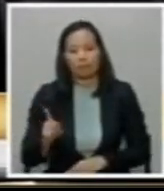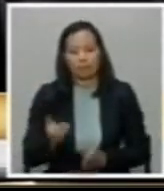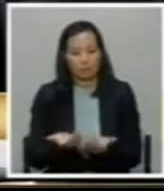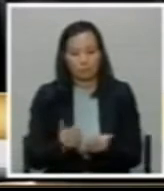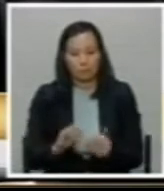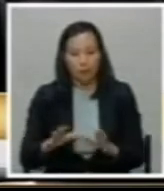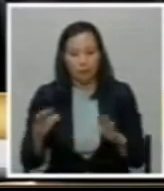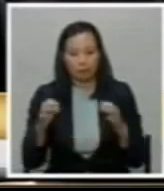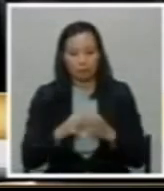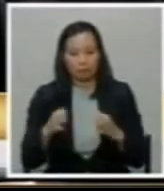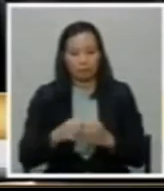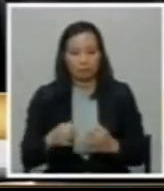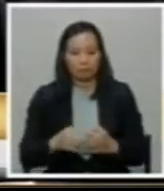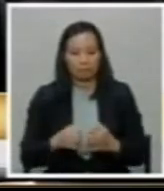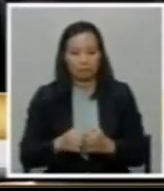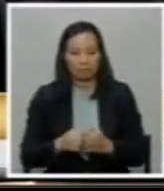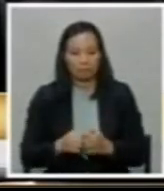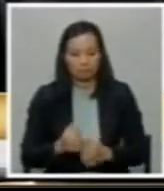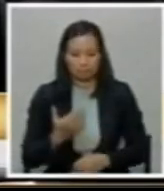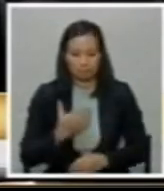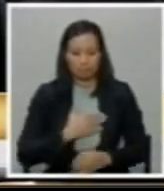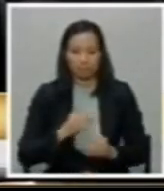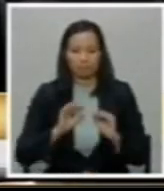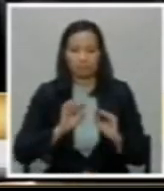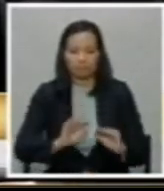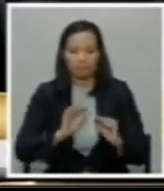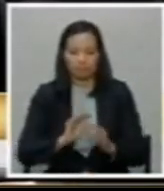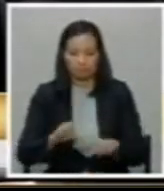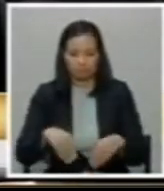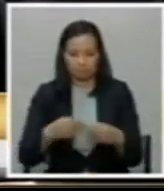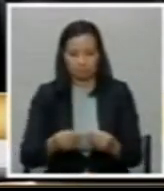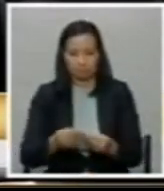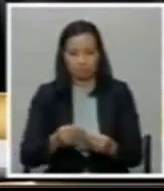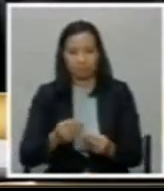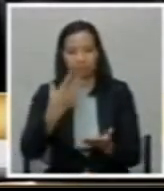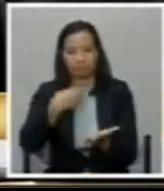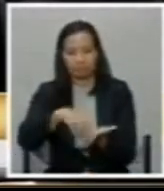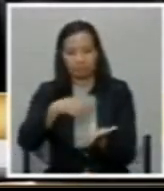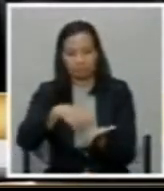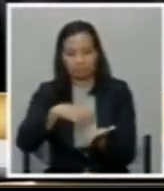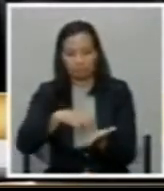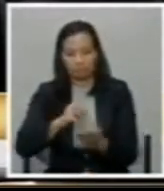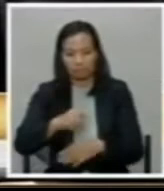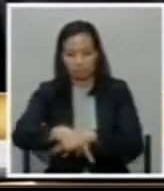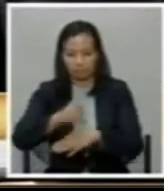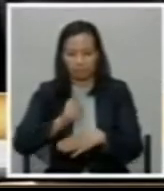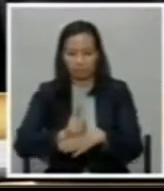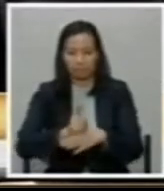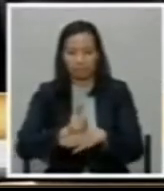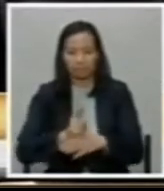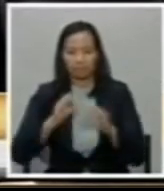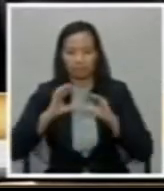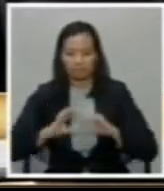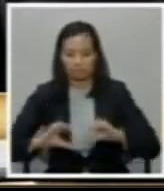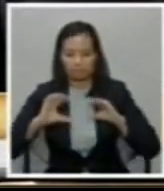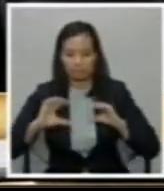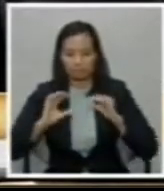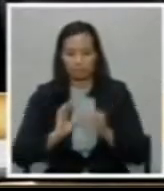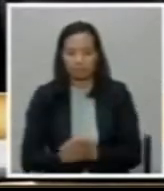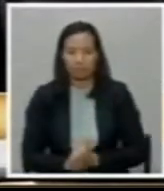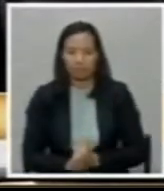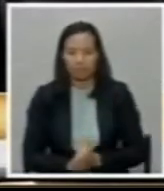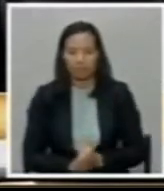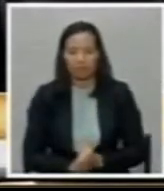ยุ่งเหยิงยุ่งยากนะครับเพราะฉะนั้นผมอยากจะฝากให้ท่านได้บอกกล่าวยังประธานหรือทางรัฐบาลว่าคว